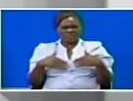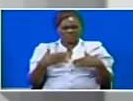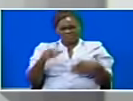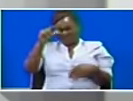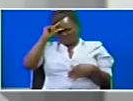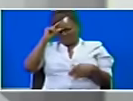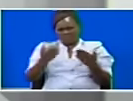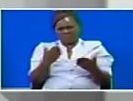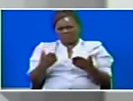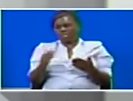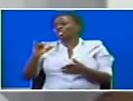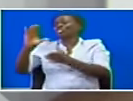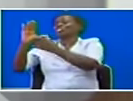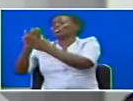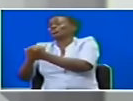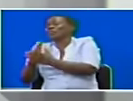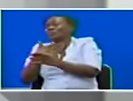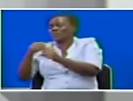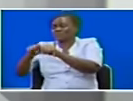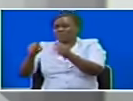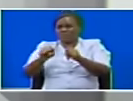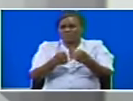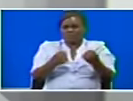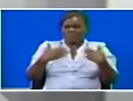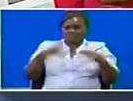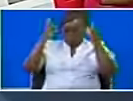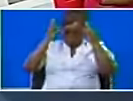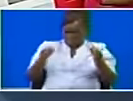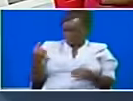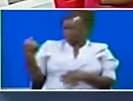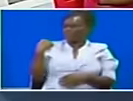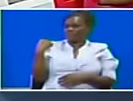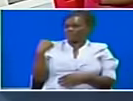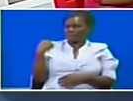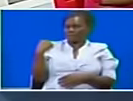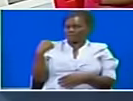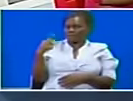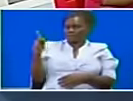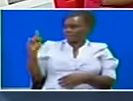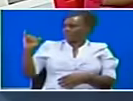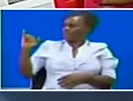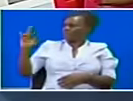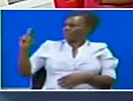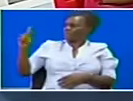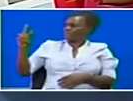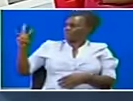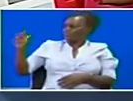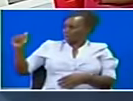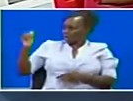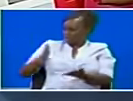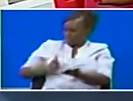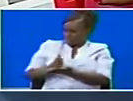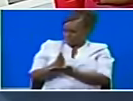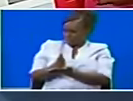serikali, ni watu wa Jubilee. Wanataka kuharibu NASA. Watu wanazingatia zile kauli zilizotolewa jana. Mheshimiwa Kirwa, binafsi unaona itakuwa haki kwamba